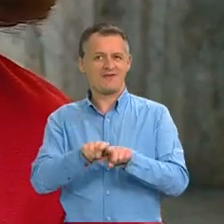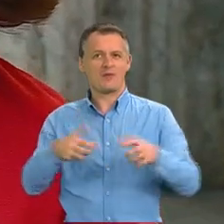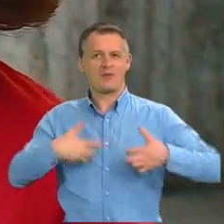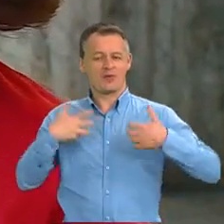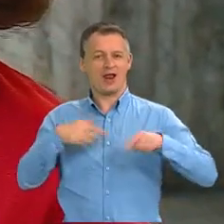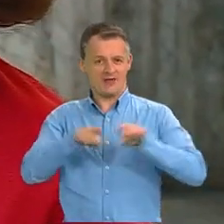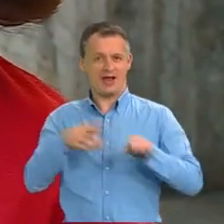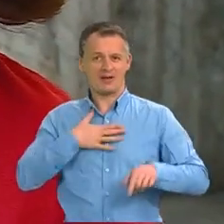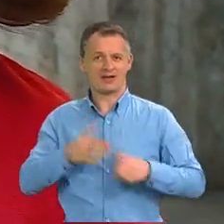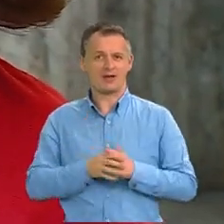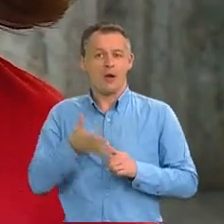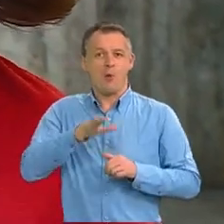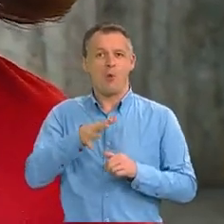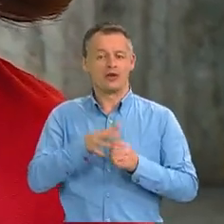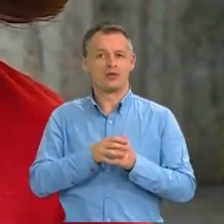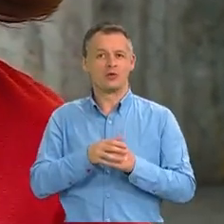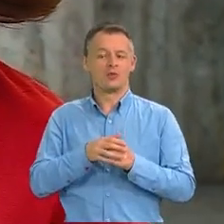Poate cumva și